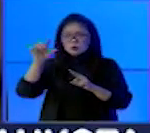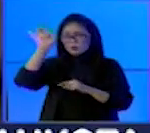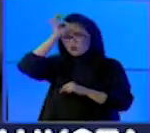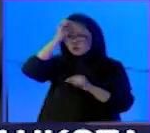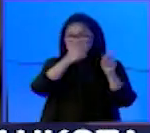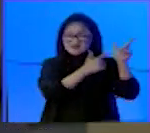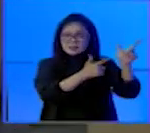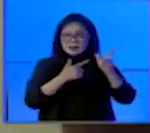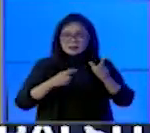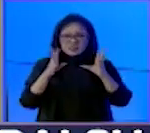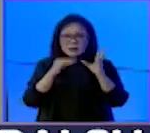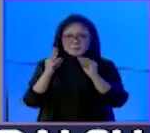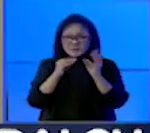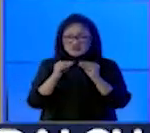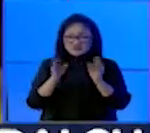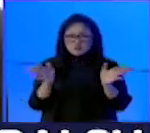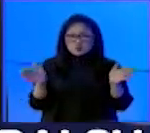melakukan rapat tertutup.